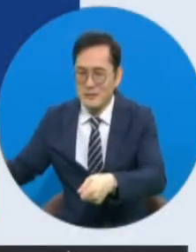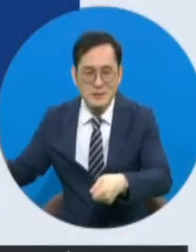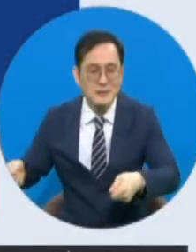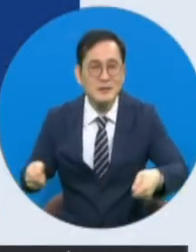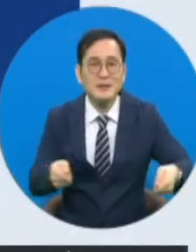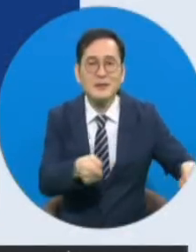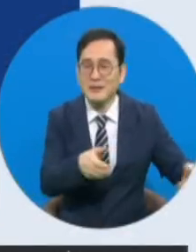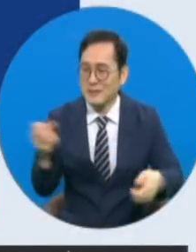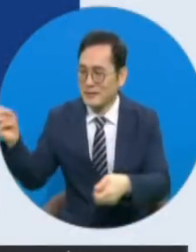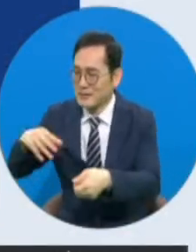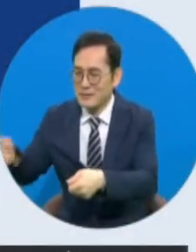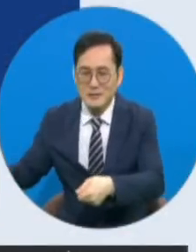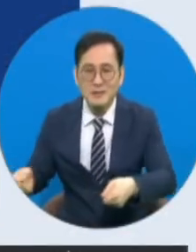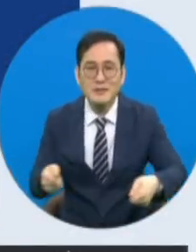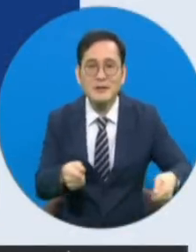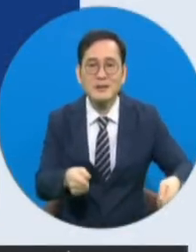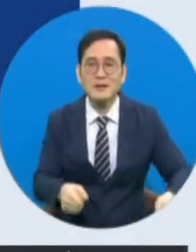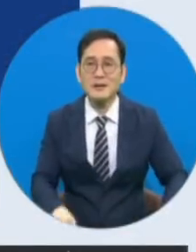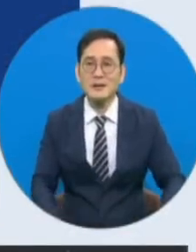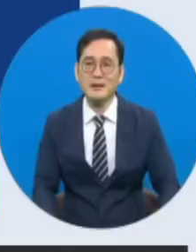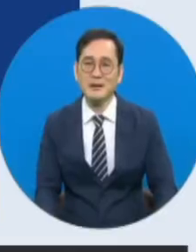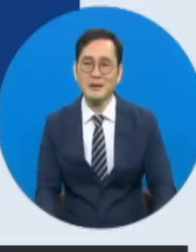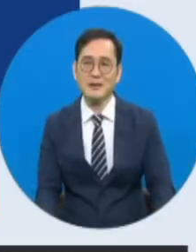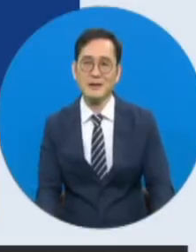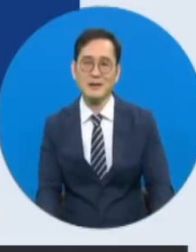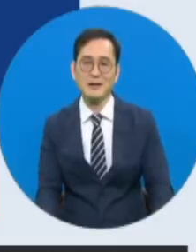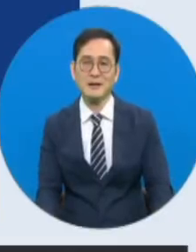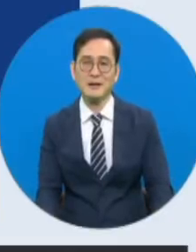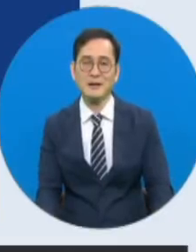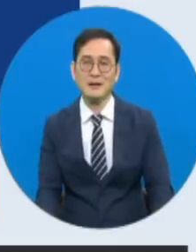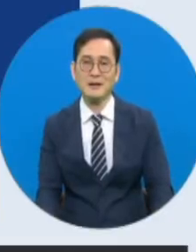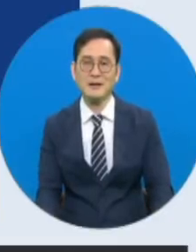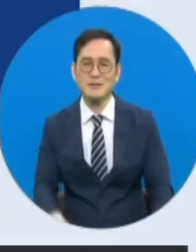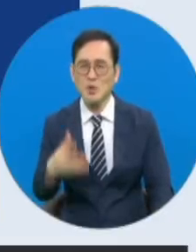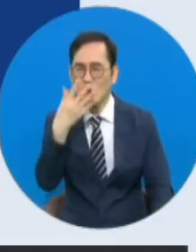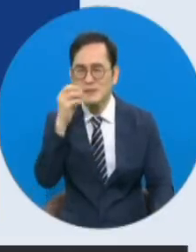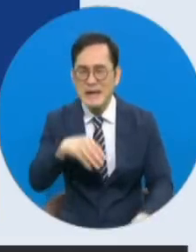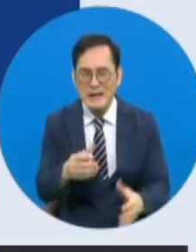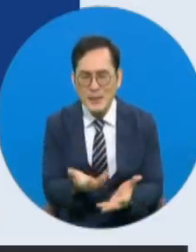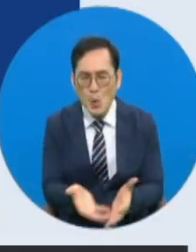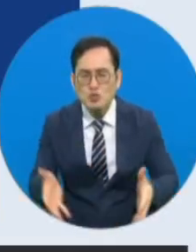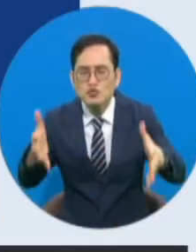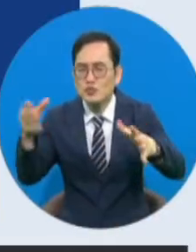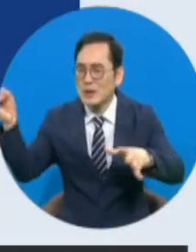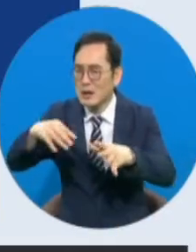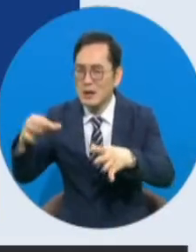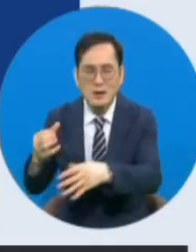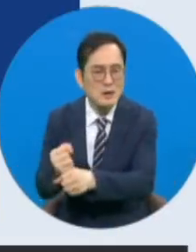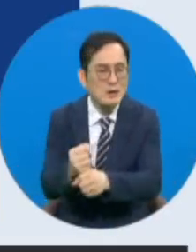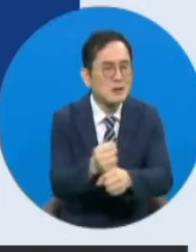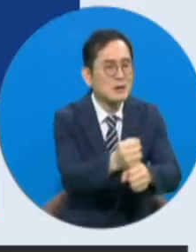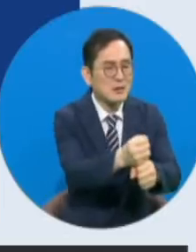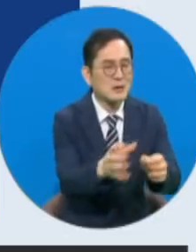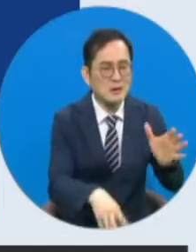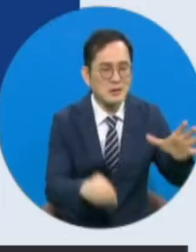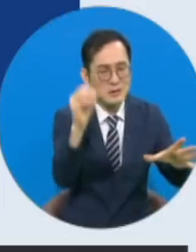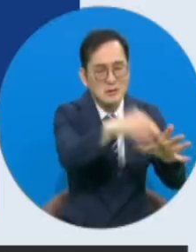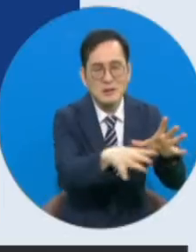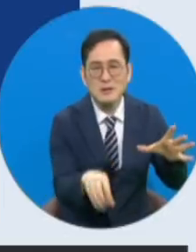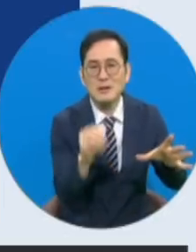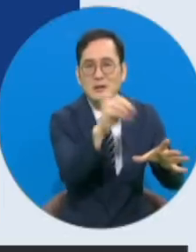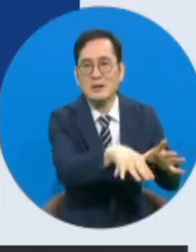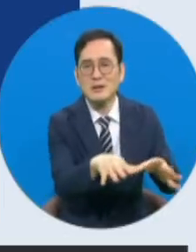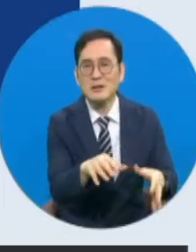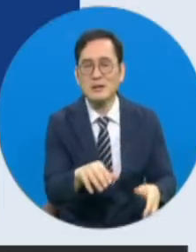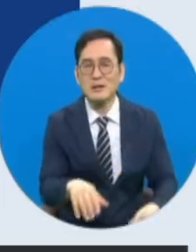소쿠리 투표함 논란이었죠 좋게 말해서요 아니 어떻게 국민들의 소중한 미니를